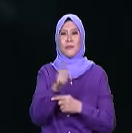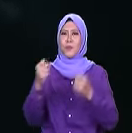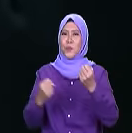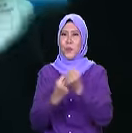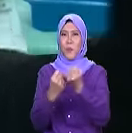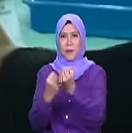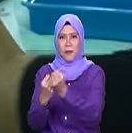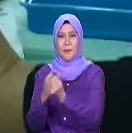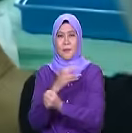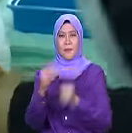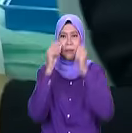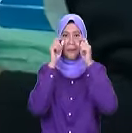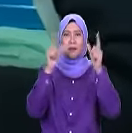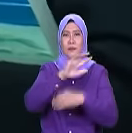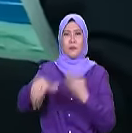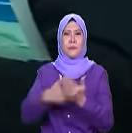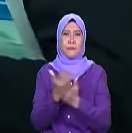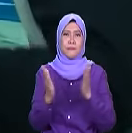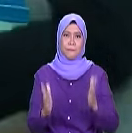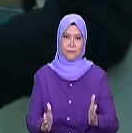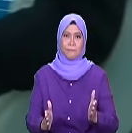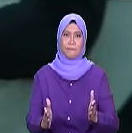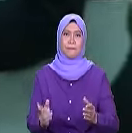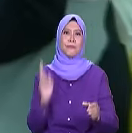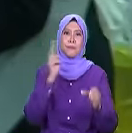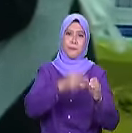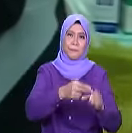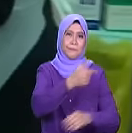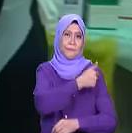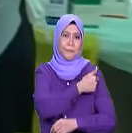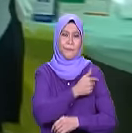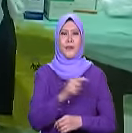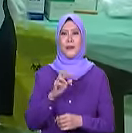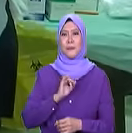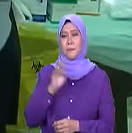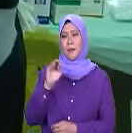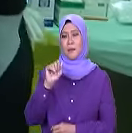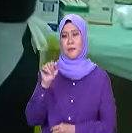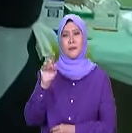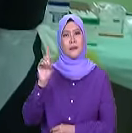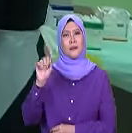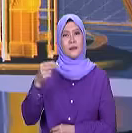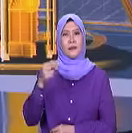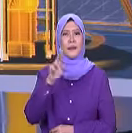sokongan dan kesedaran semua pihak. Majidah Ismail, RTM.